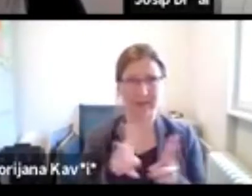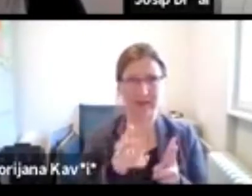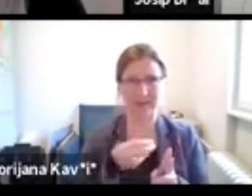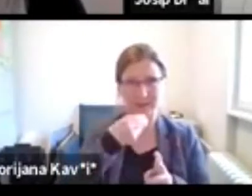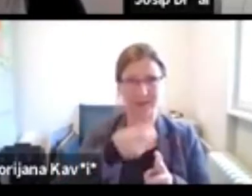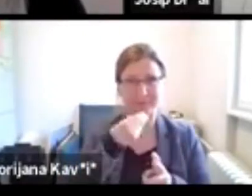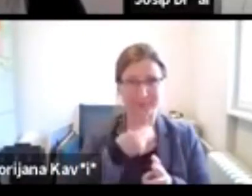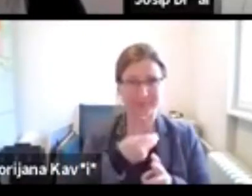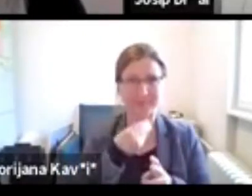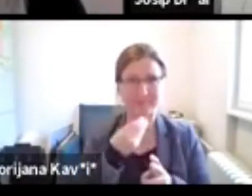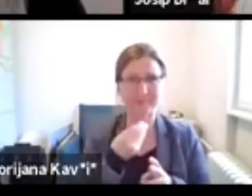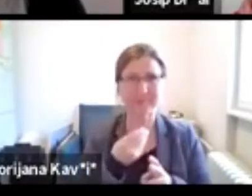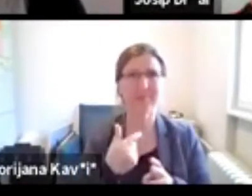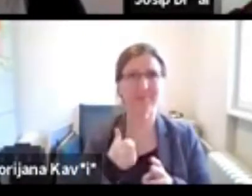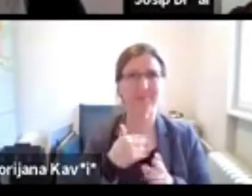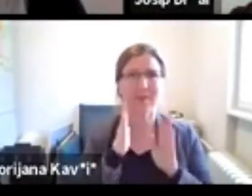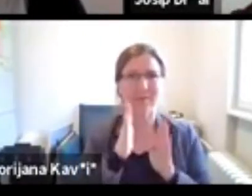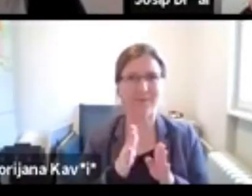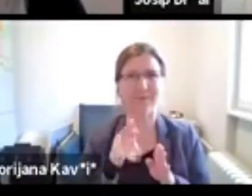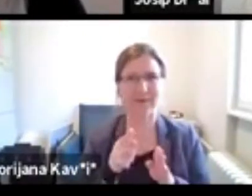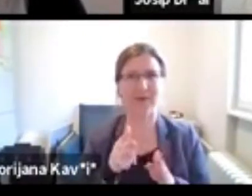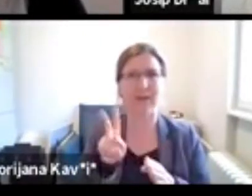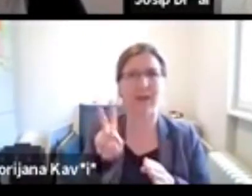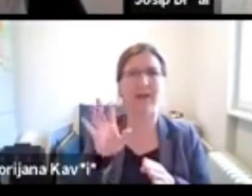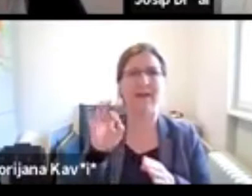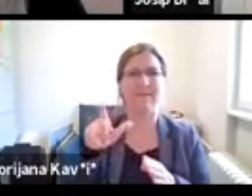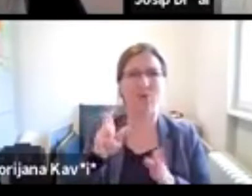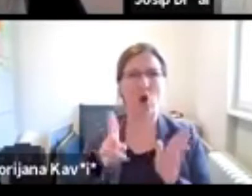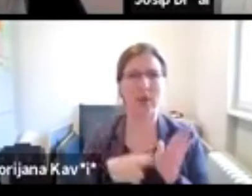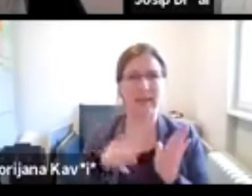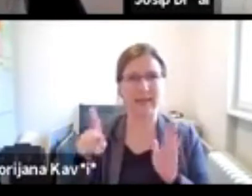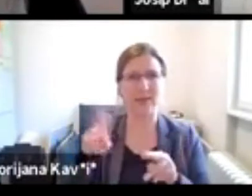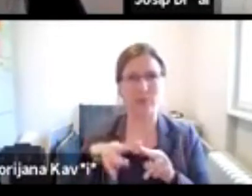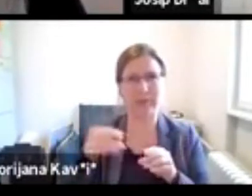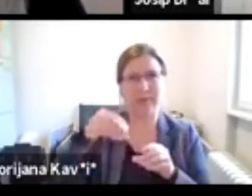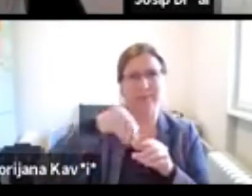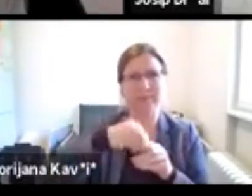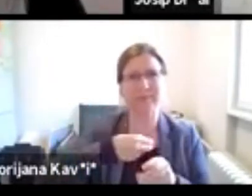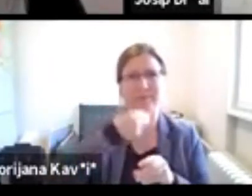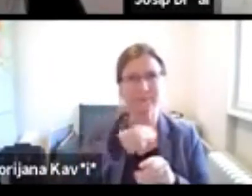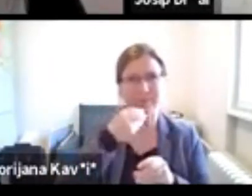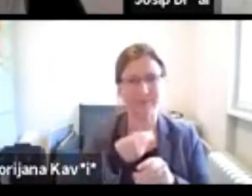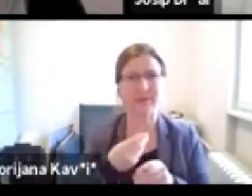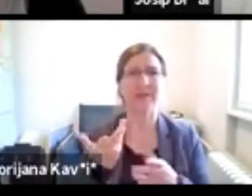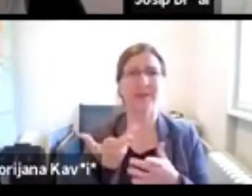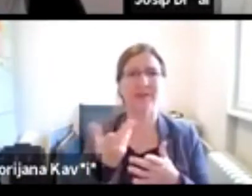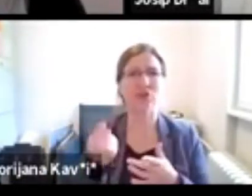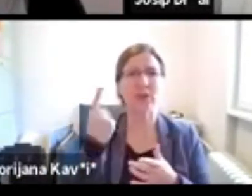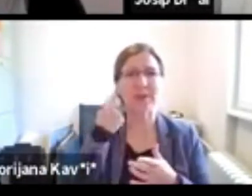vjerujem da će Vojo obojati zapravo osobnim iskustvom dalje kako je to biti covidan i slijep u isto